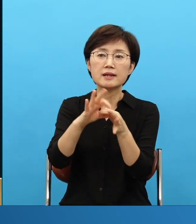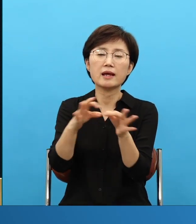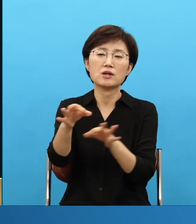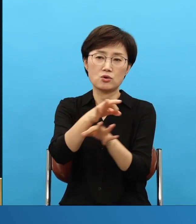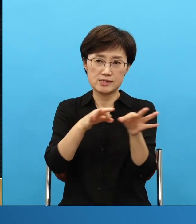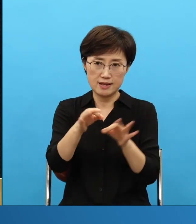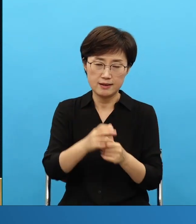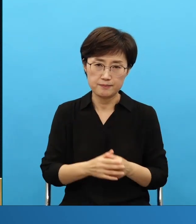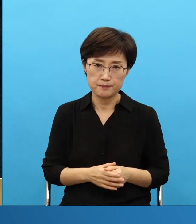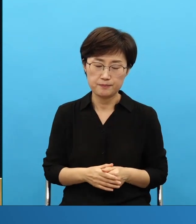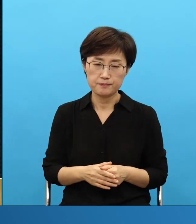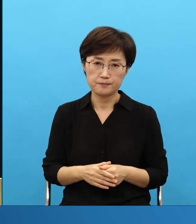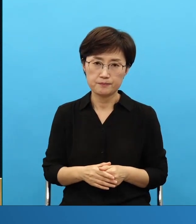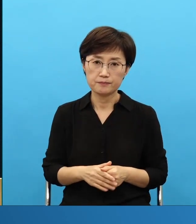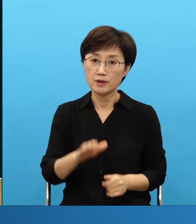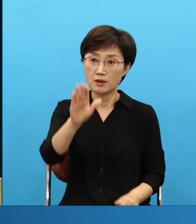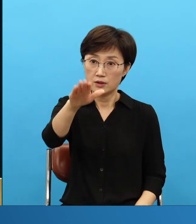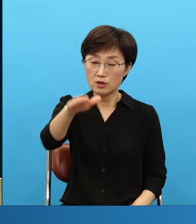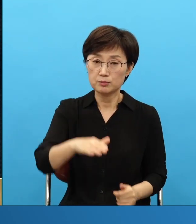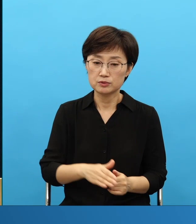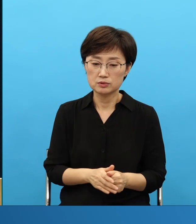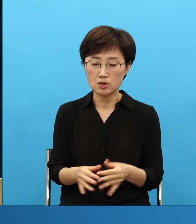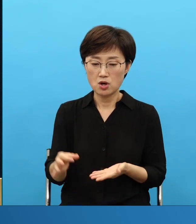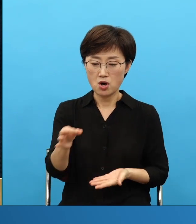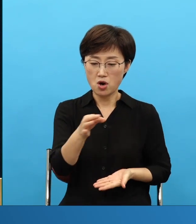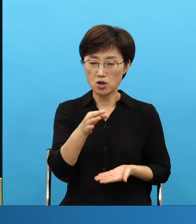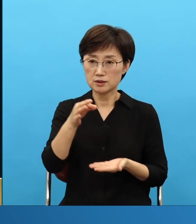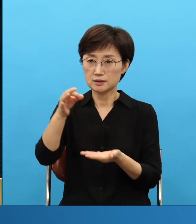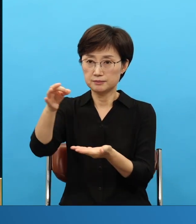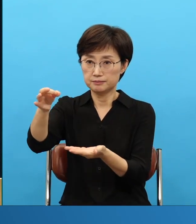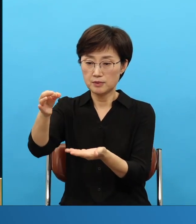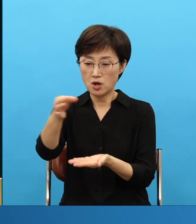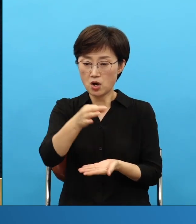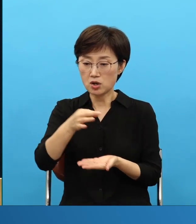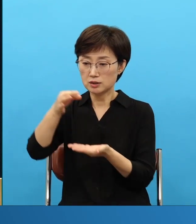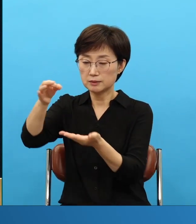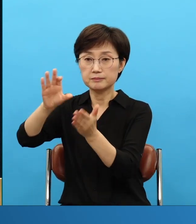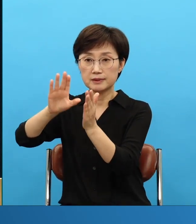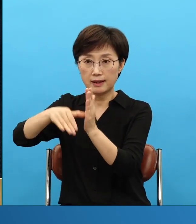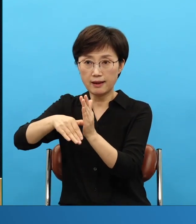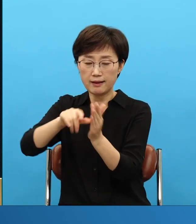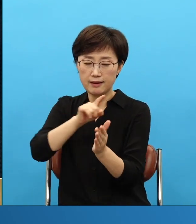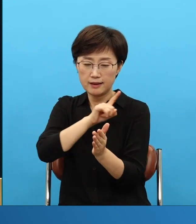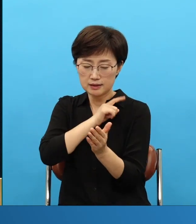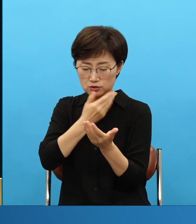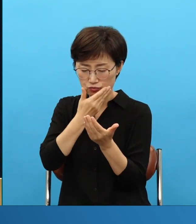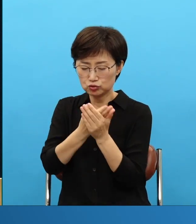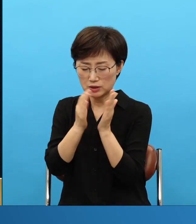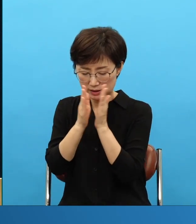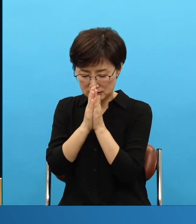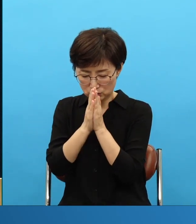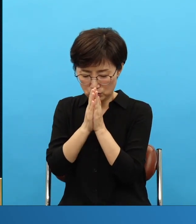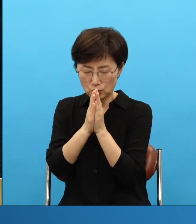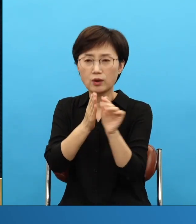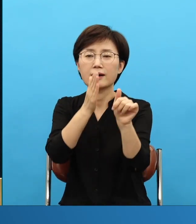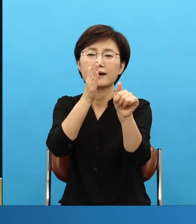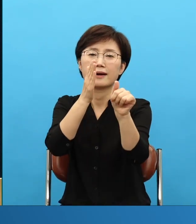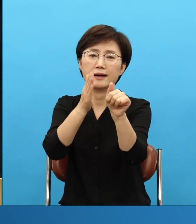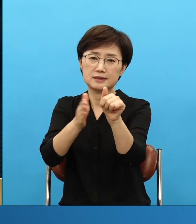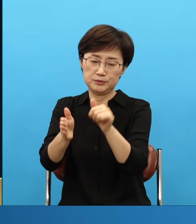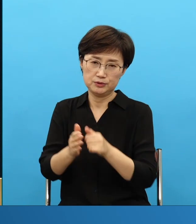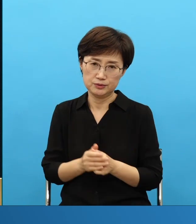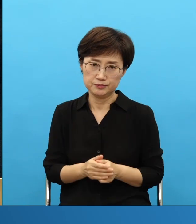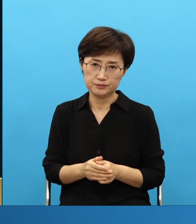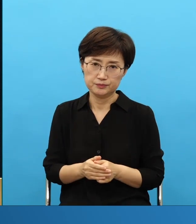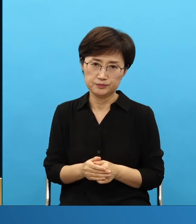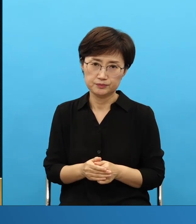그 헌금하실 때 제일 중요한 기도를 하셔야 됩니다. When you give your offering, you 그렇죠. must give your most important